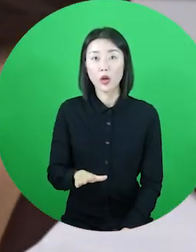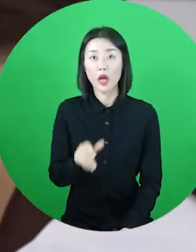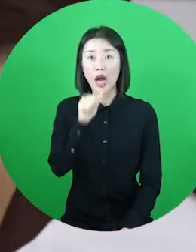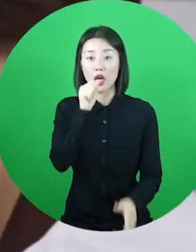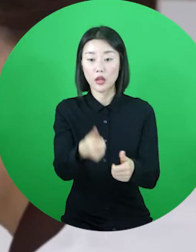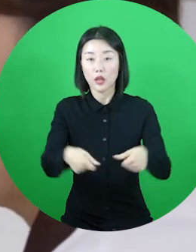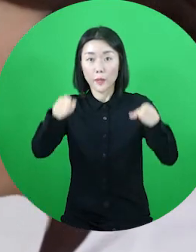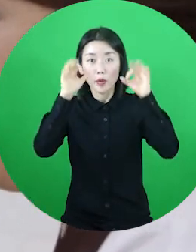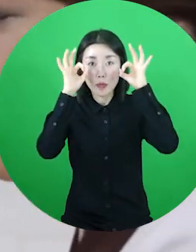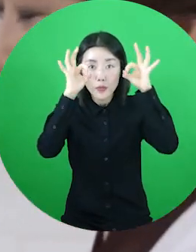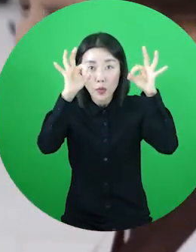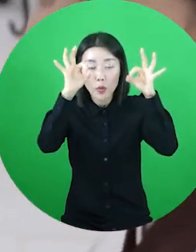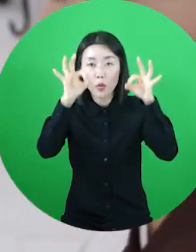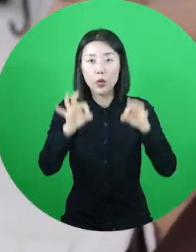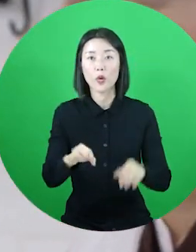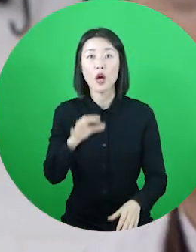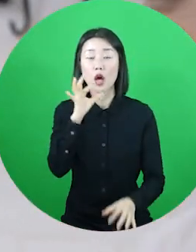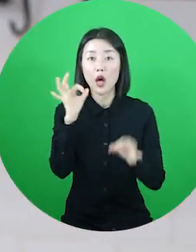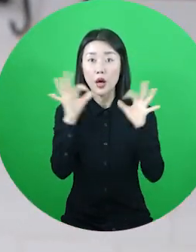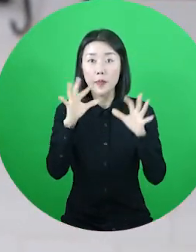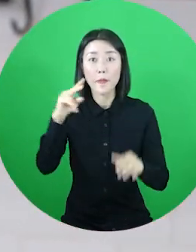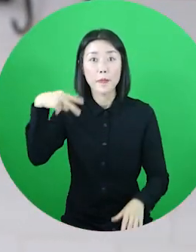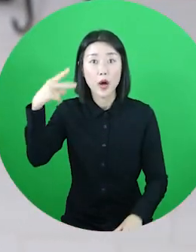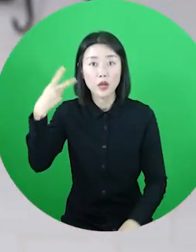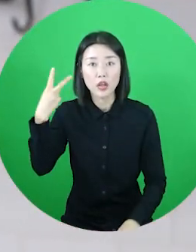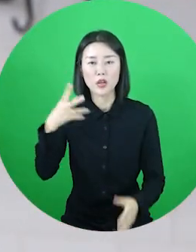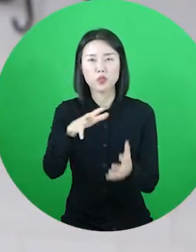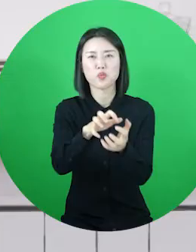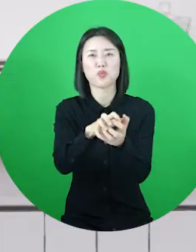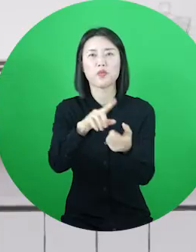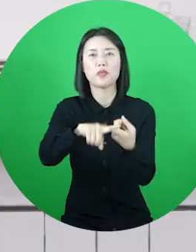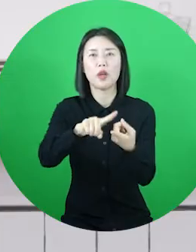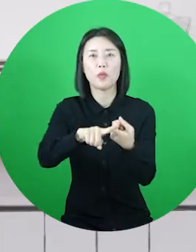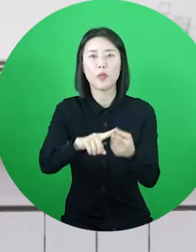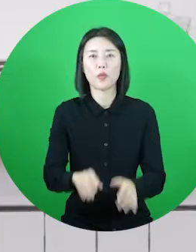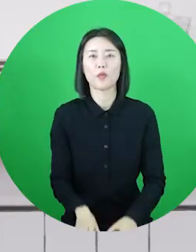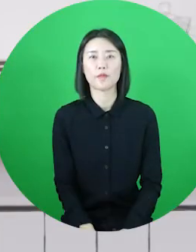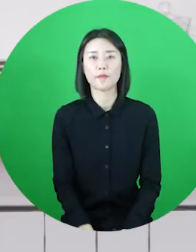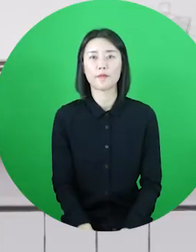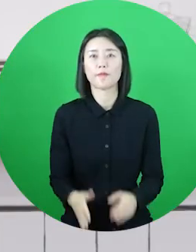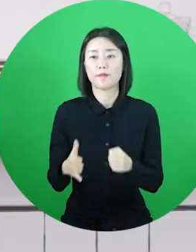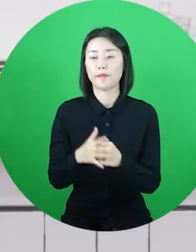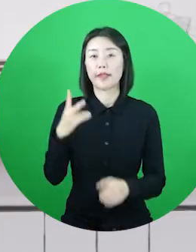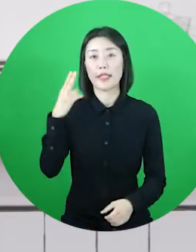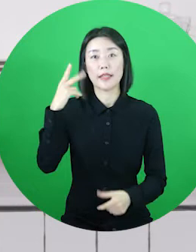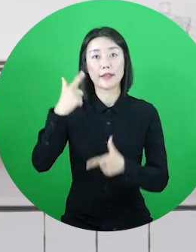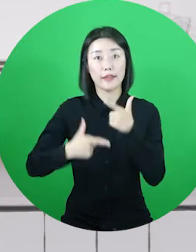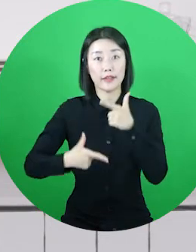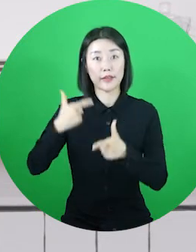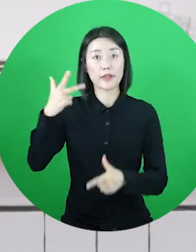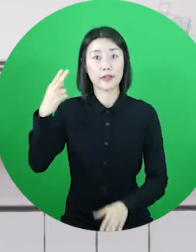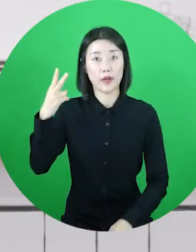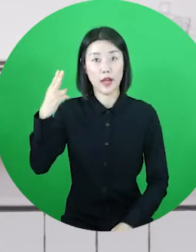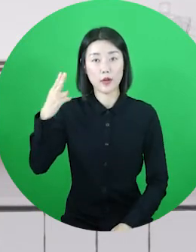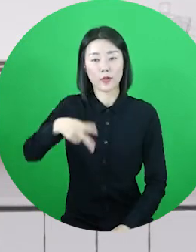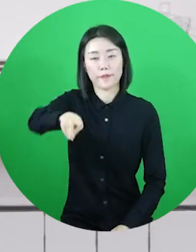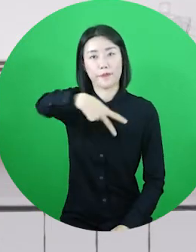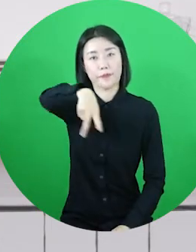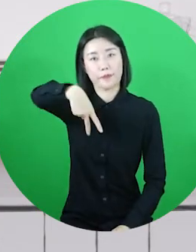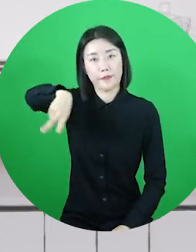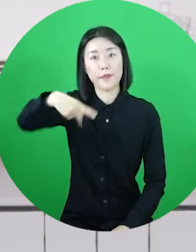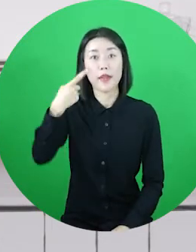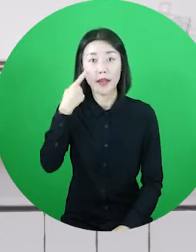안을 보니 우동면이 이렇게 뭉쳐 있죠? 네. 이 나무젓가락을 이용해서 우동면이 잘 풀릴 수